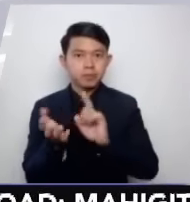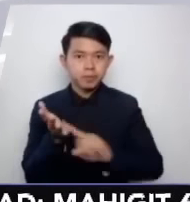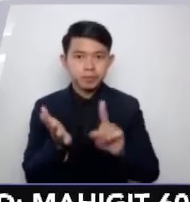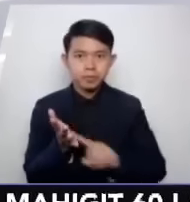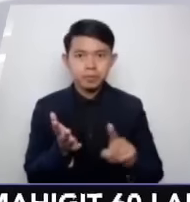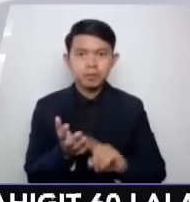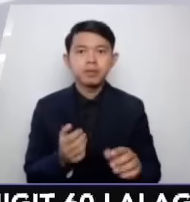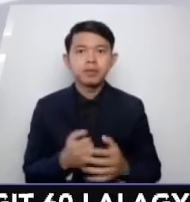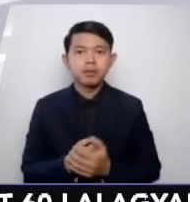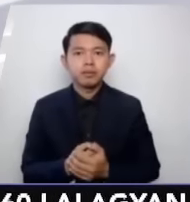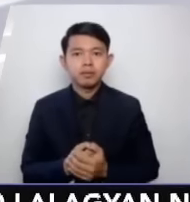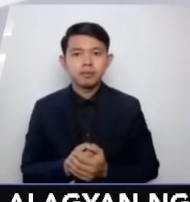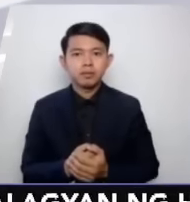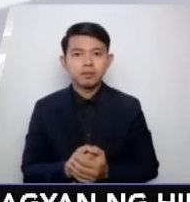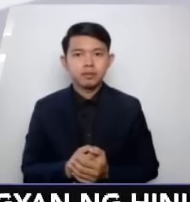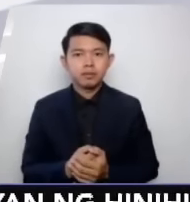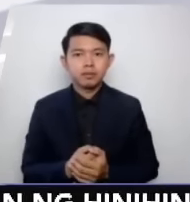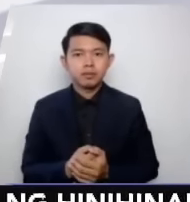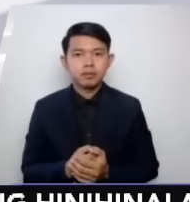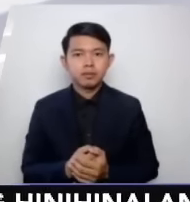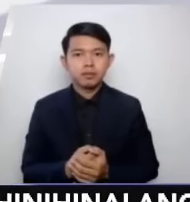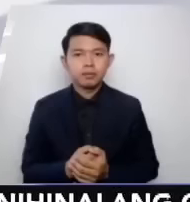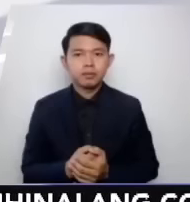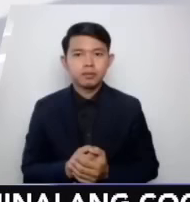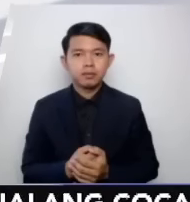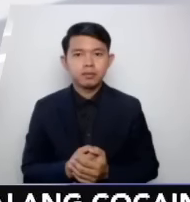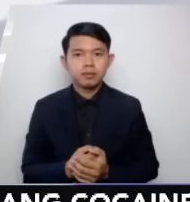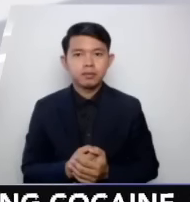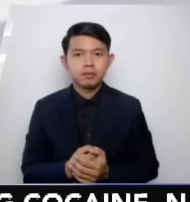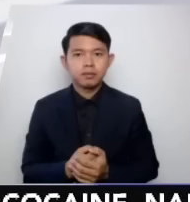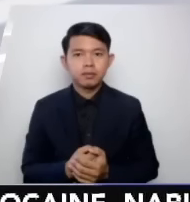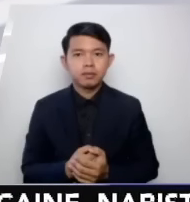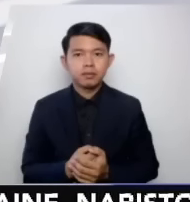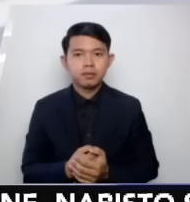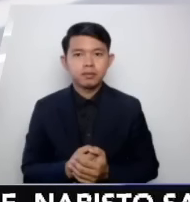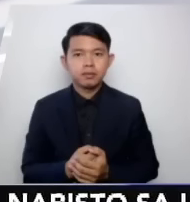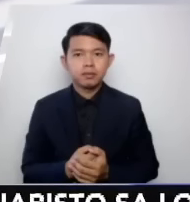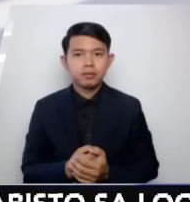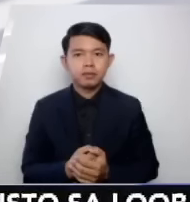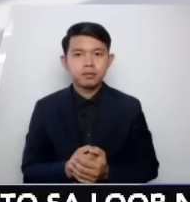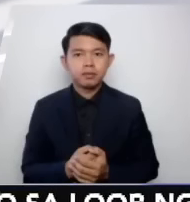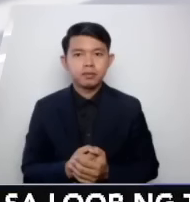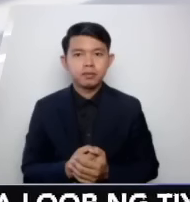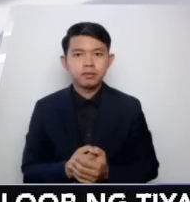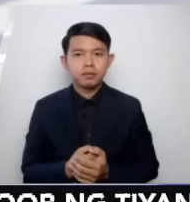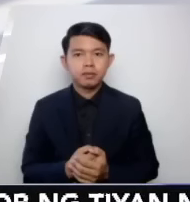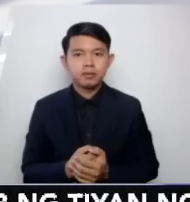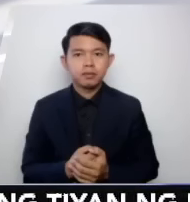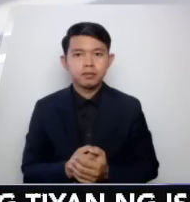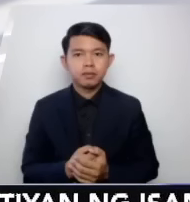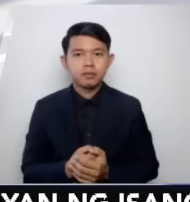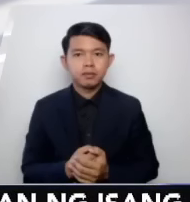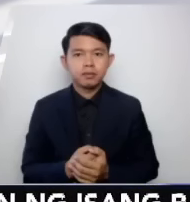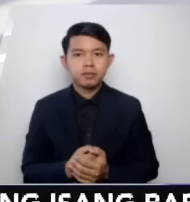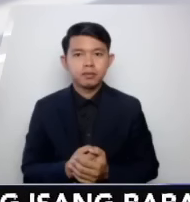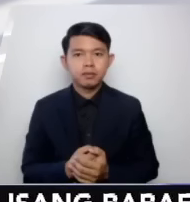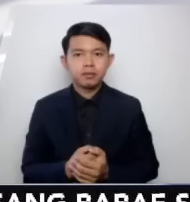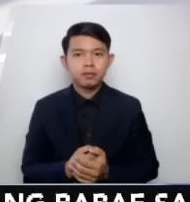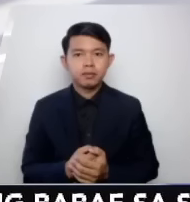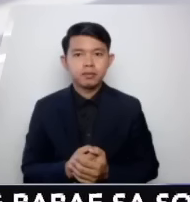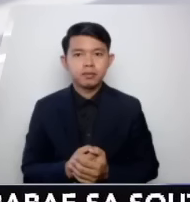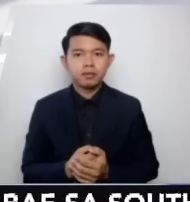yun yung ginapalo up ng mga investigator natin ngayon, sir, para ma-check rin natin sa mga previous record ng sa atin, sir,